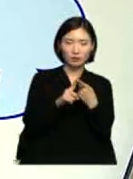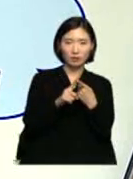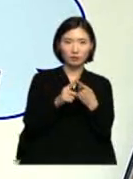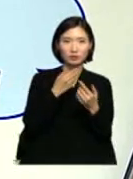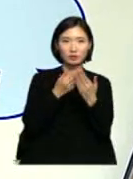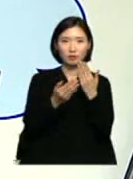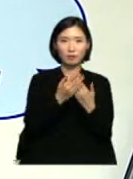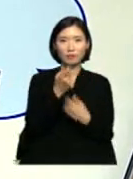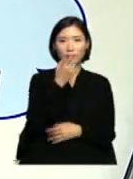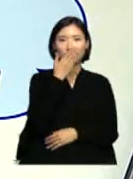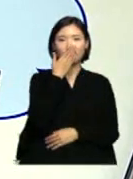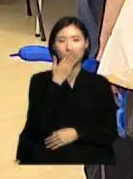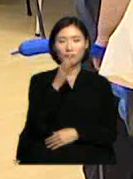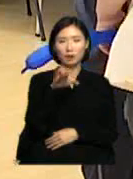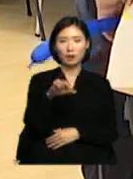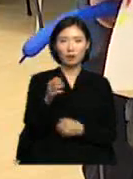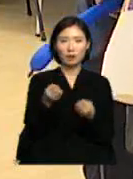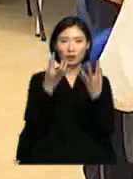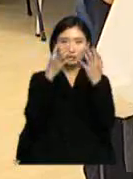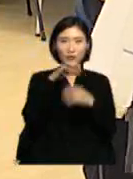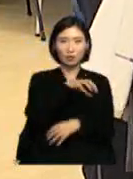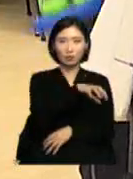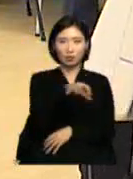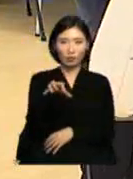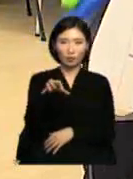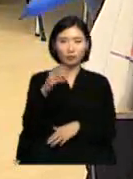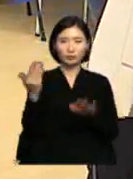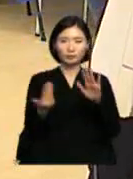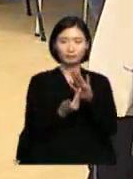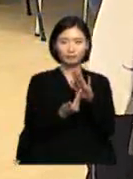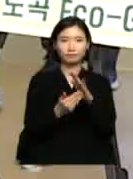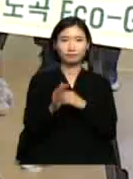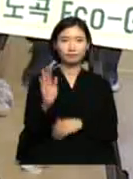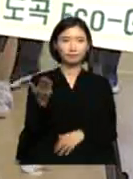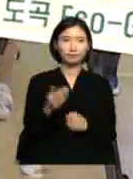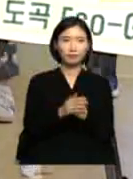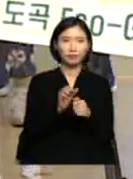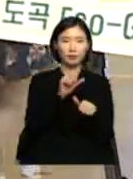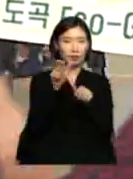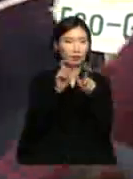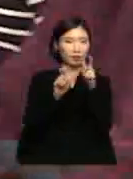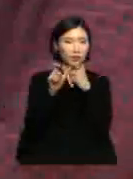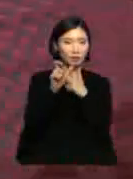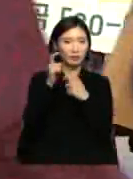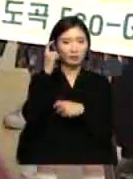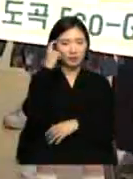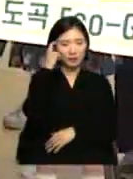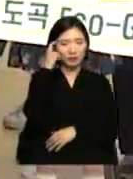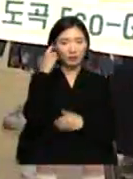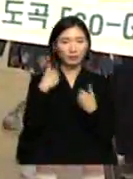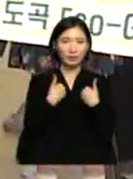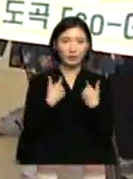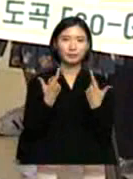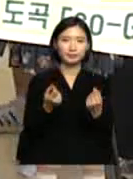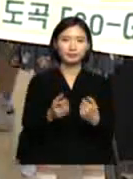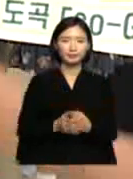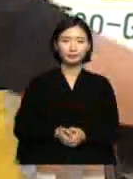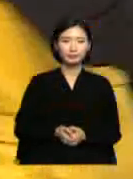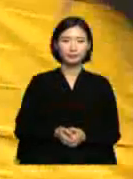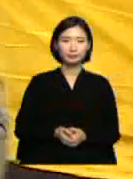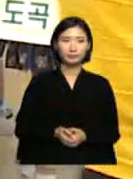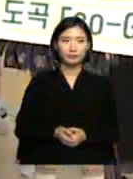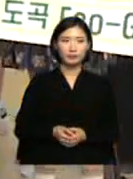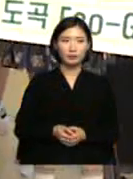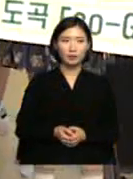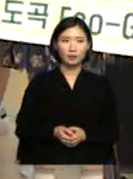있는 공간으로 행사장 전부가 꾸며졌습니다. 환경을 좀 더 생각해야 되는 것 같고,